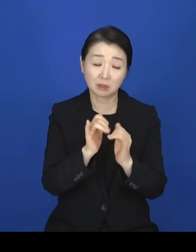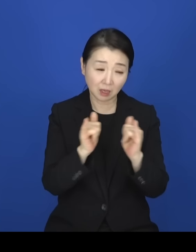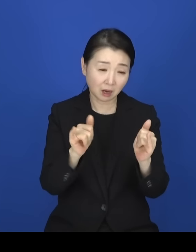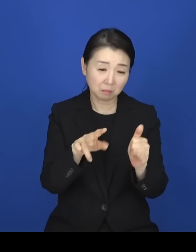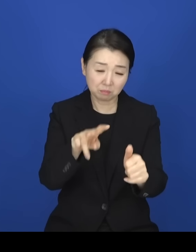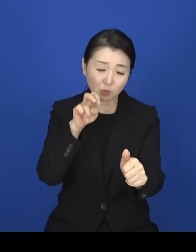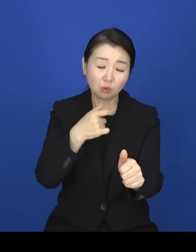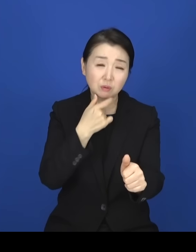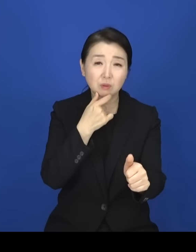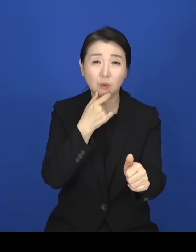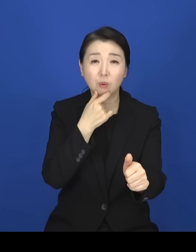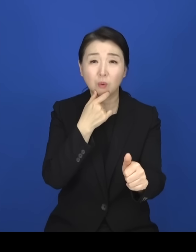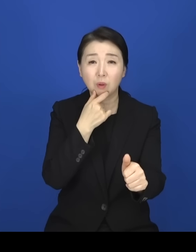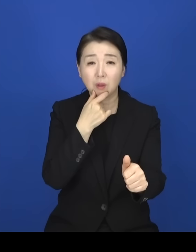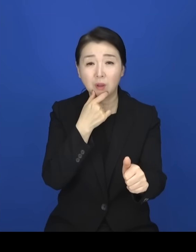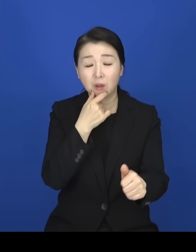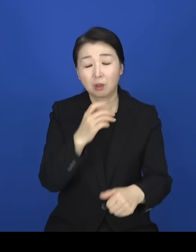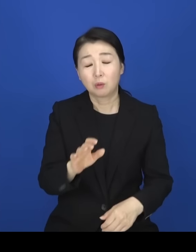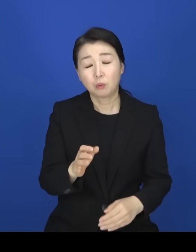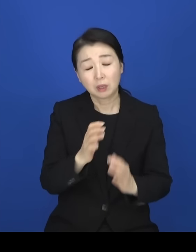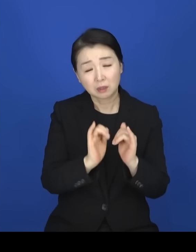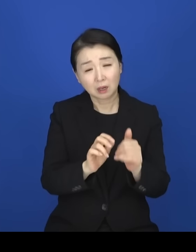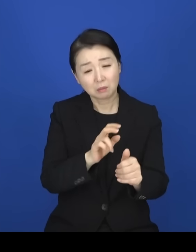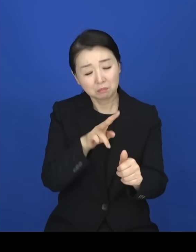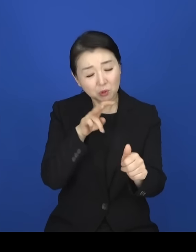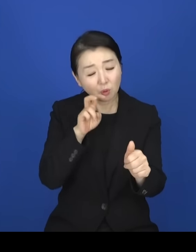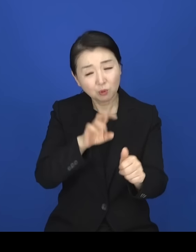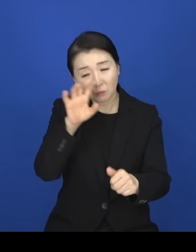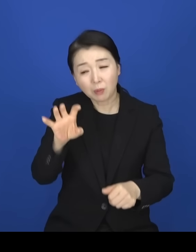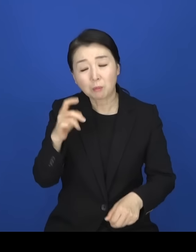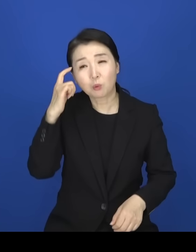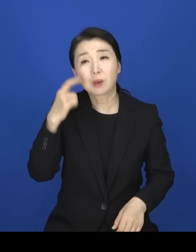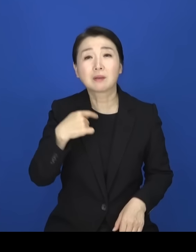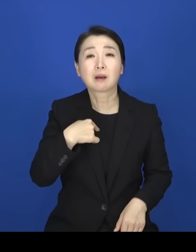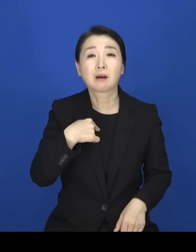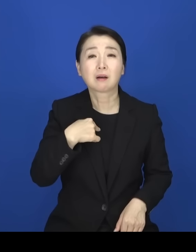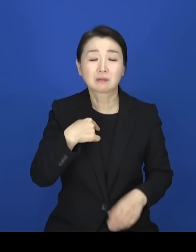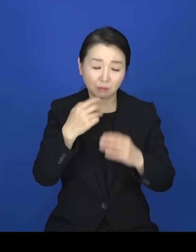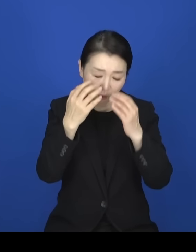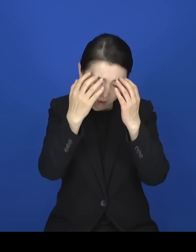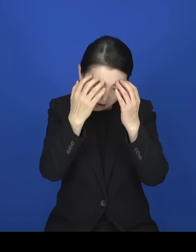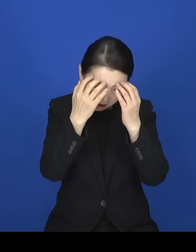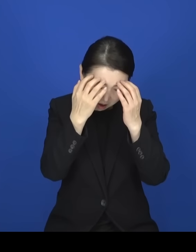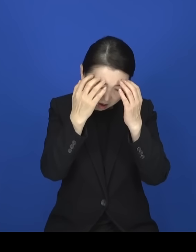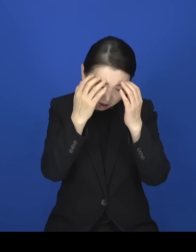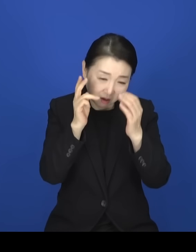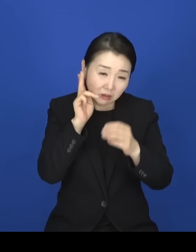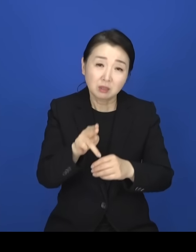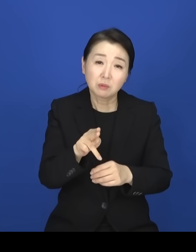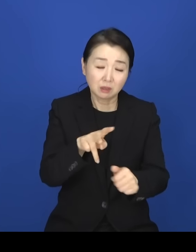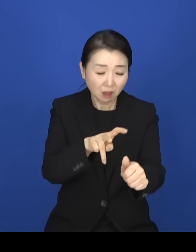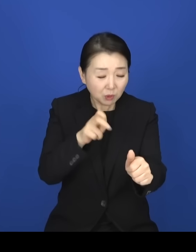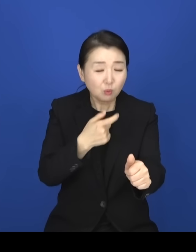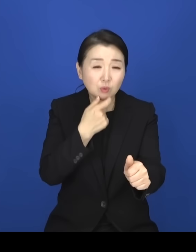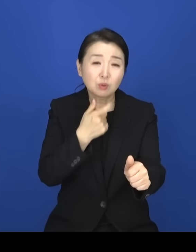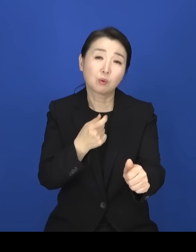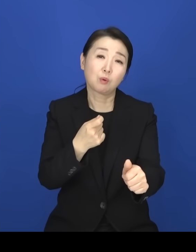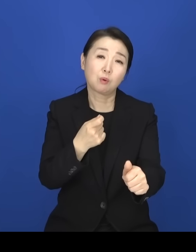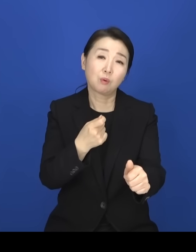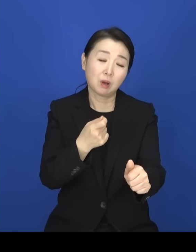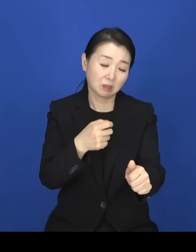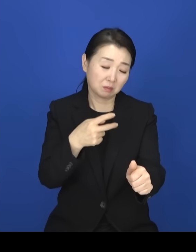않은데 어떻게 하면 계속 반복해서 이렇게 사람을 미워합니까 제가? 나 너무 고통스러워요. 나 진짜 미워하고 싶지 않아요. 하나님 제발